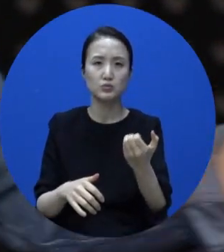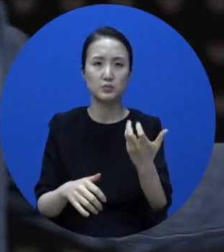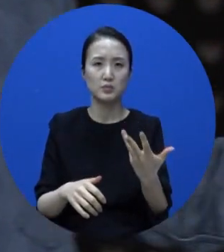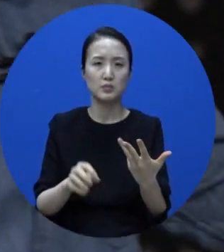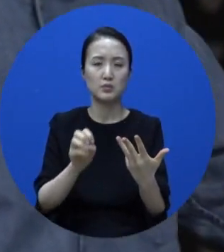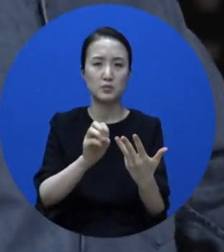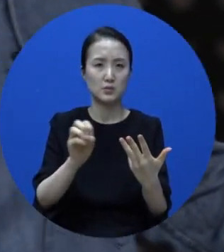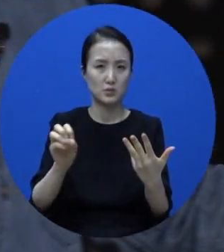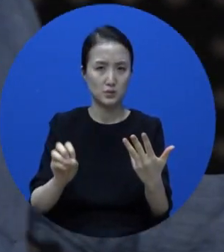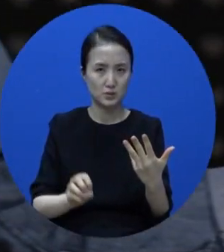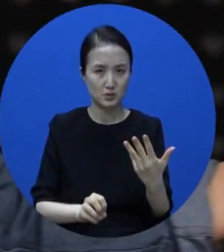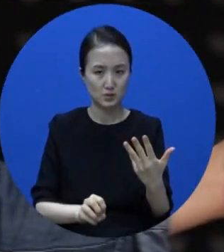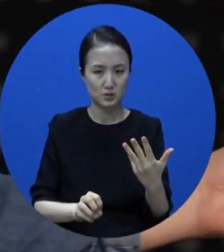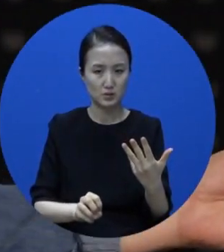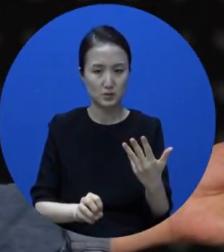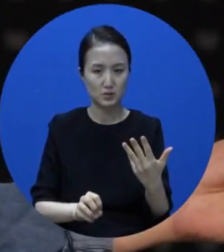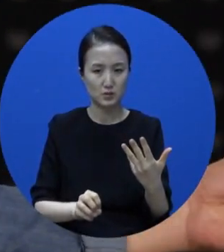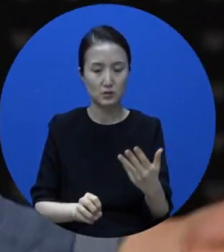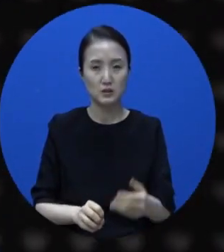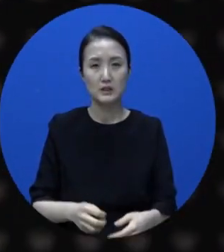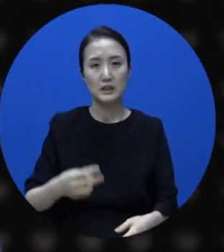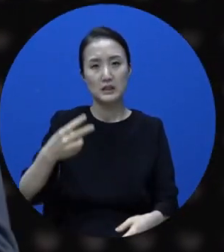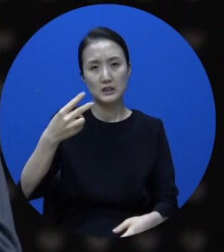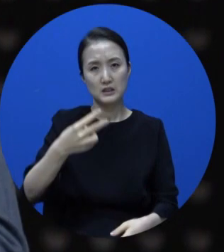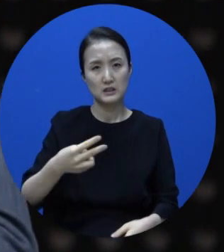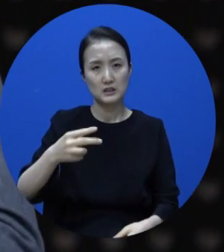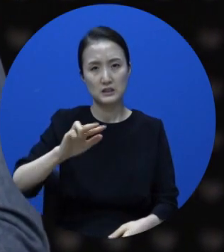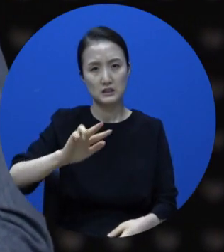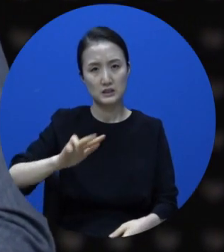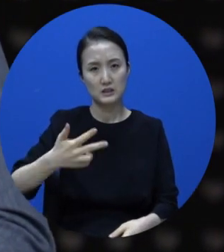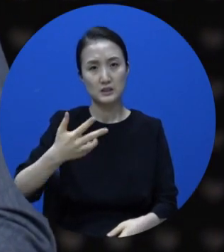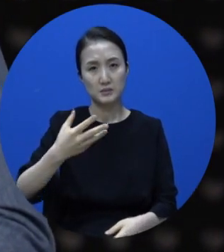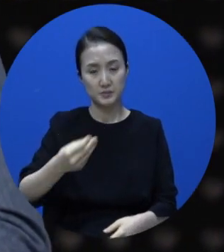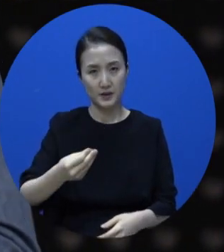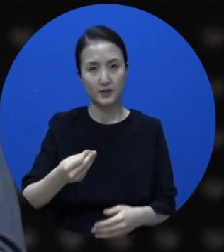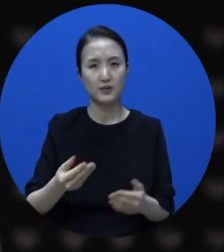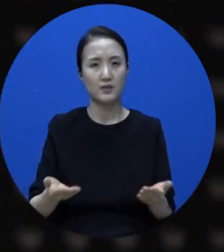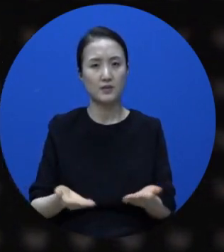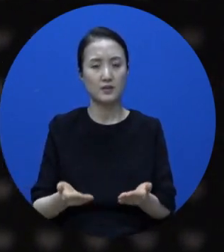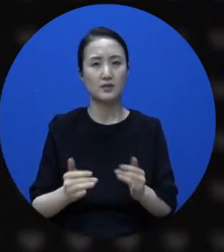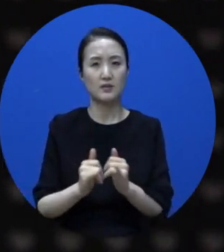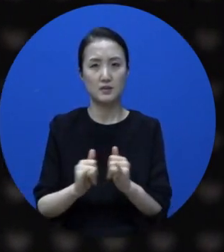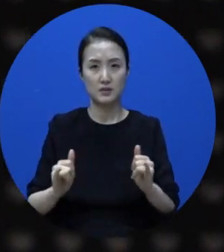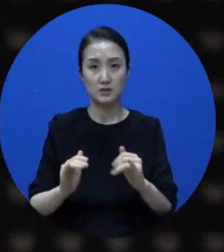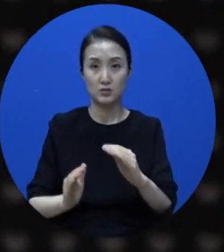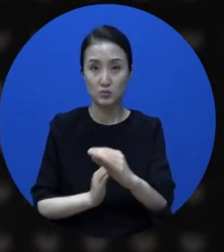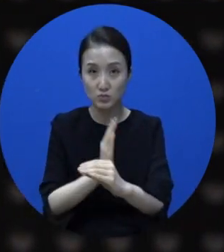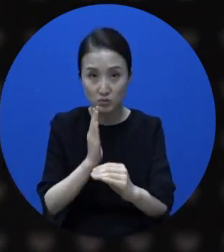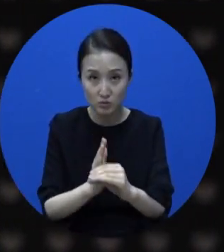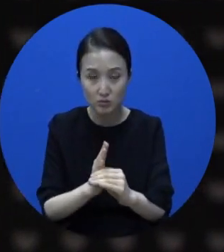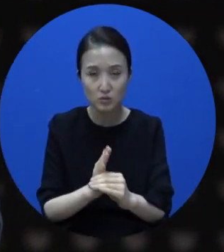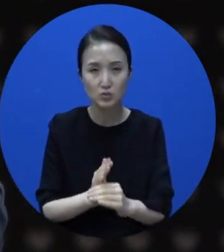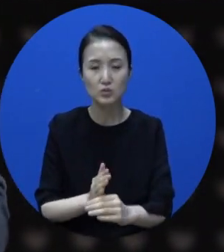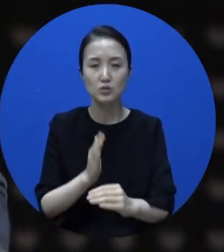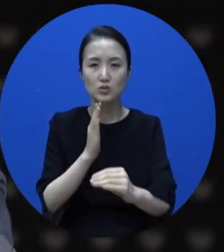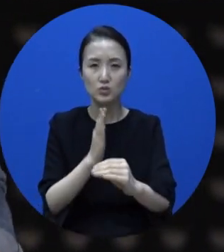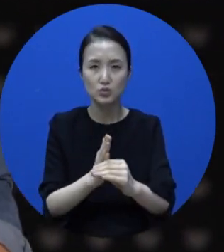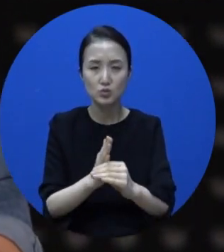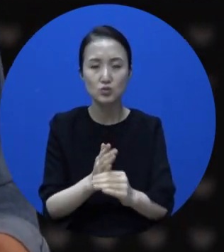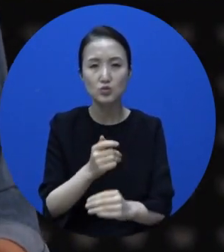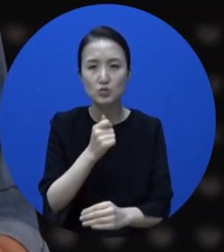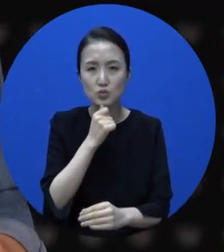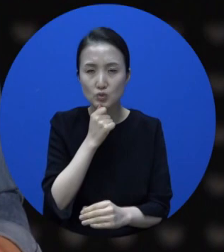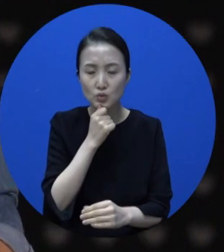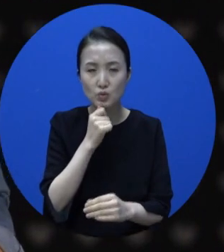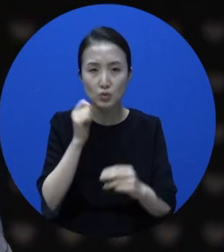전체 근로자 중 에서 2700만 근로자 중에서 중수 기업 취업자의 비중이 87%